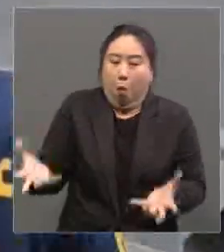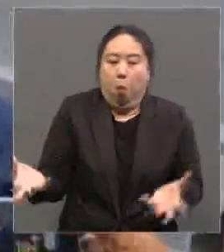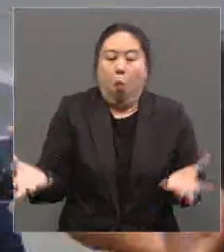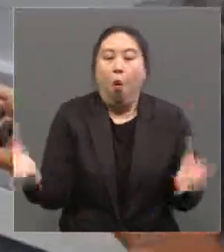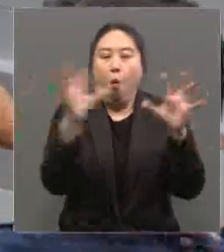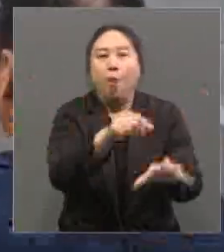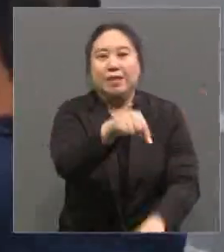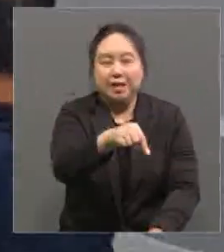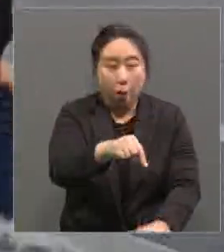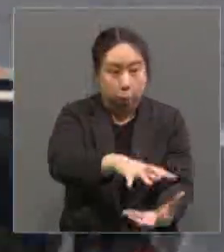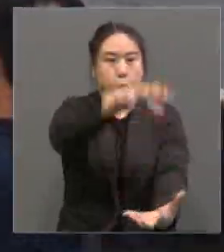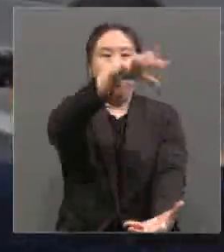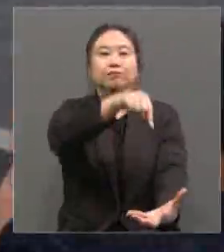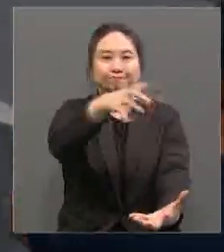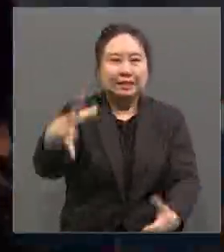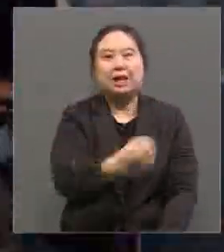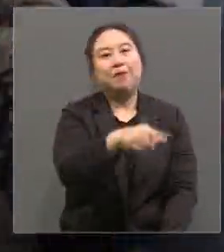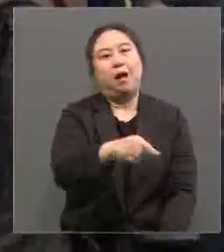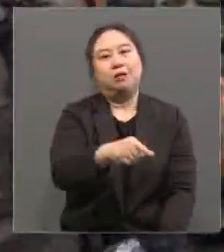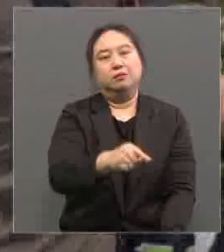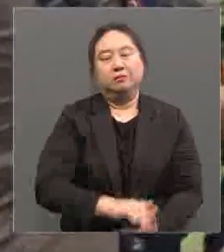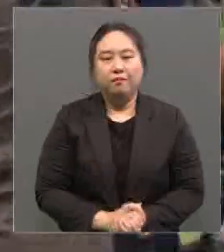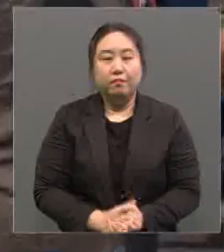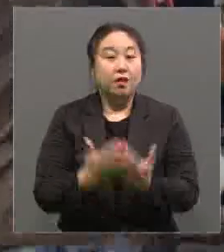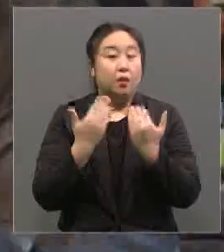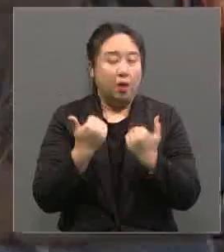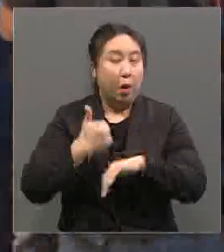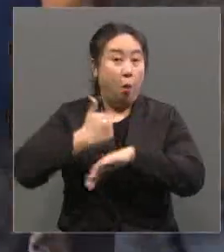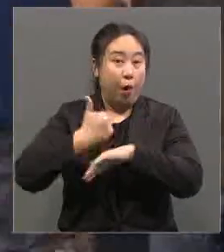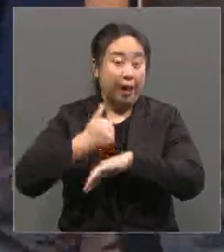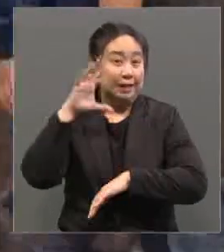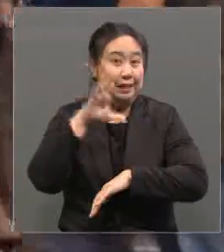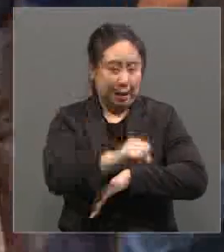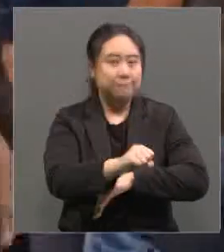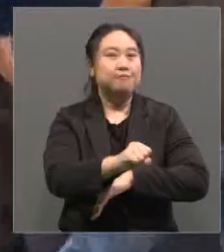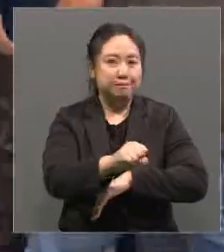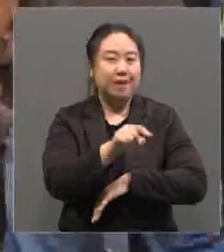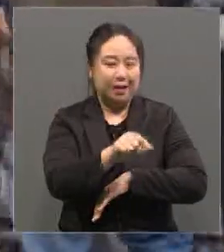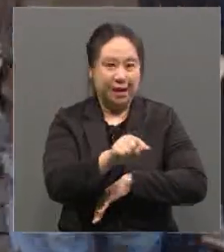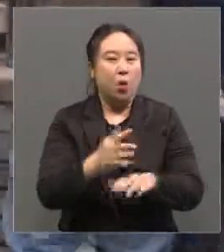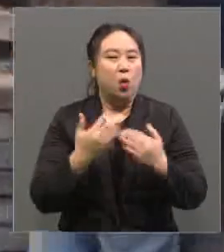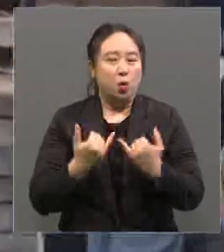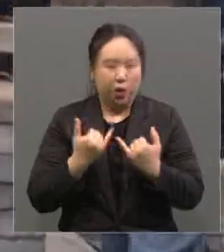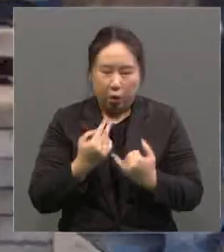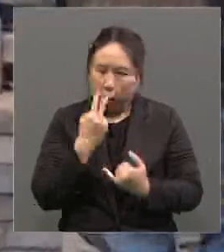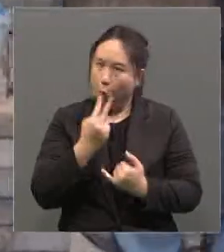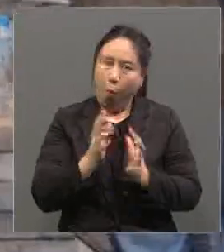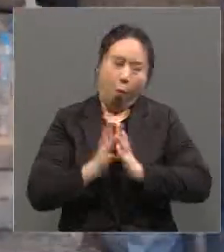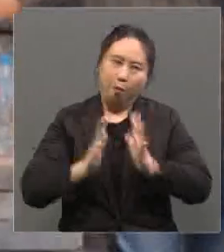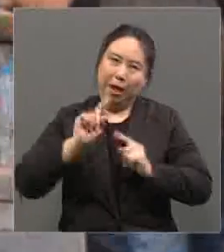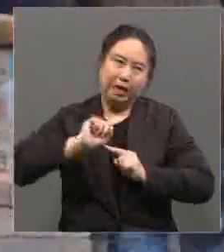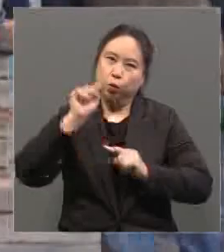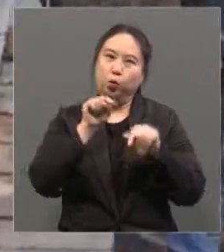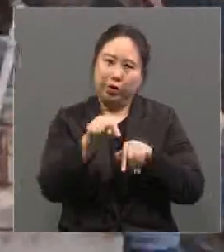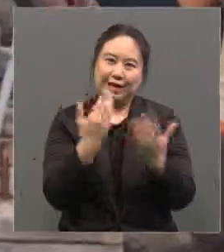ไว้ที่นี่ก็เลยได้เยอะซึ่งหัวหน้าชุดที่นำการจับกุมบอกท่านจะจับยามาเนี่ยคราวนี้ถือว่าได้เยอะที่สุดแล้วมูล